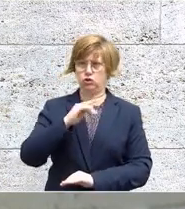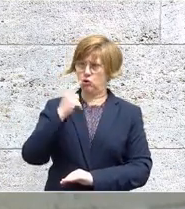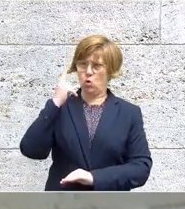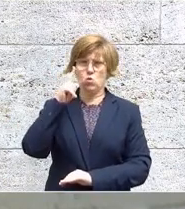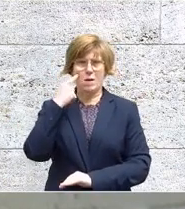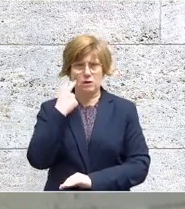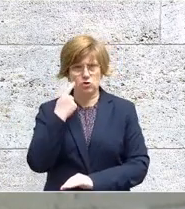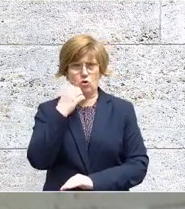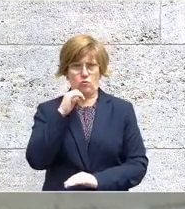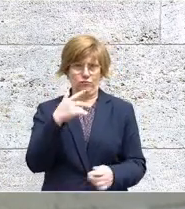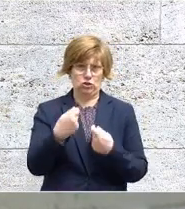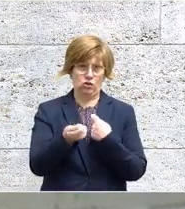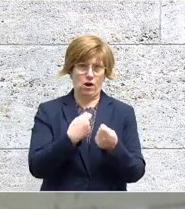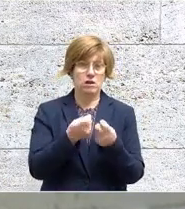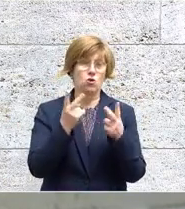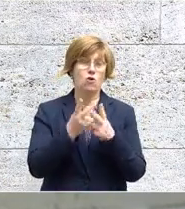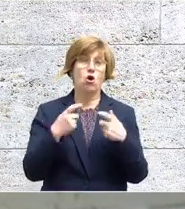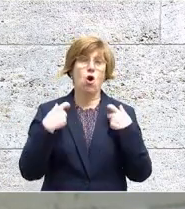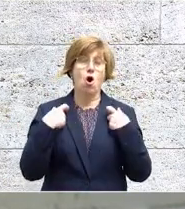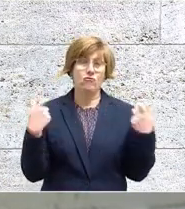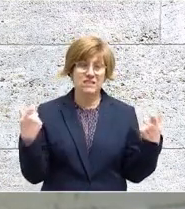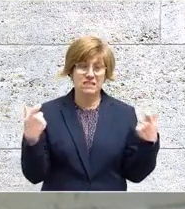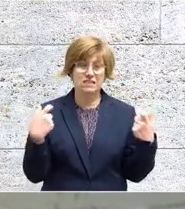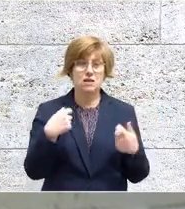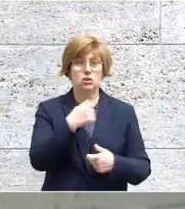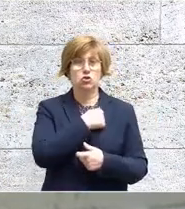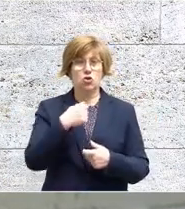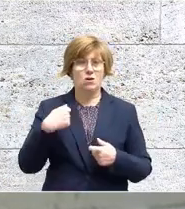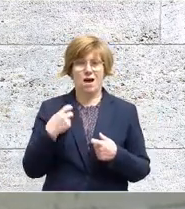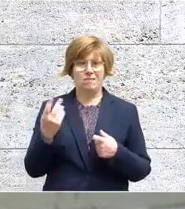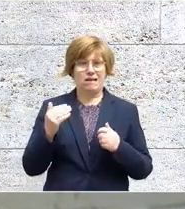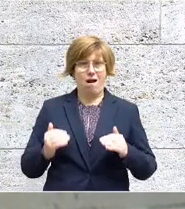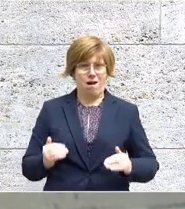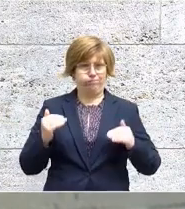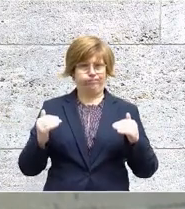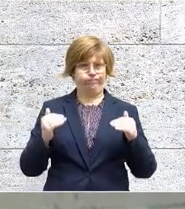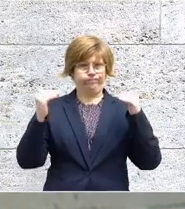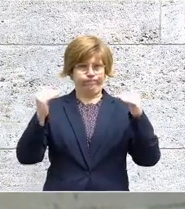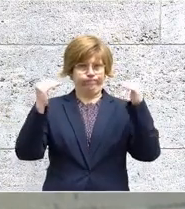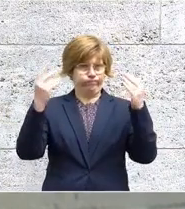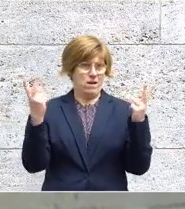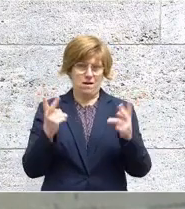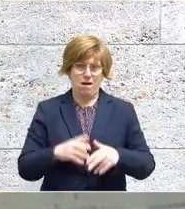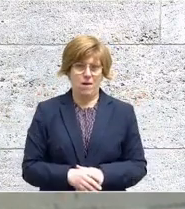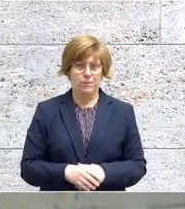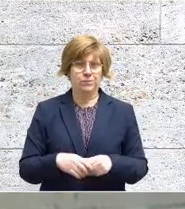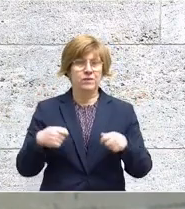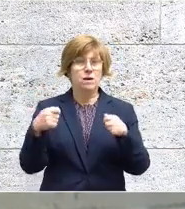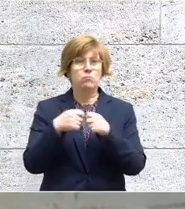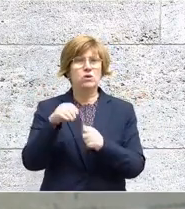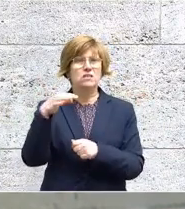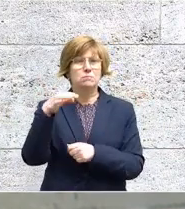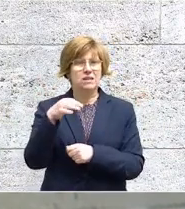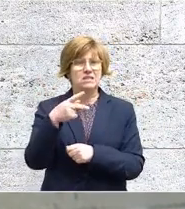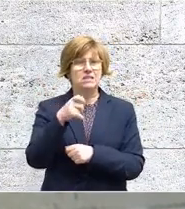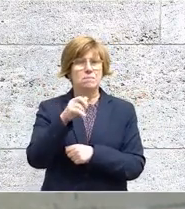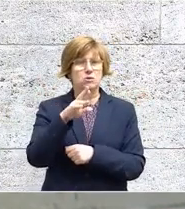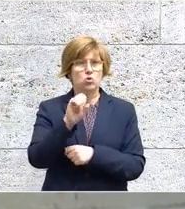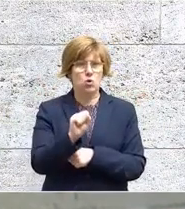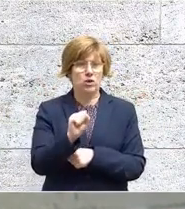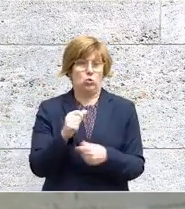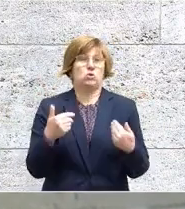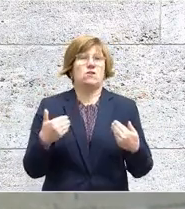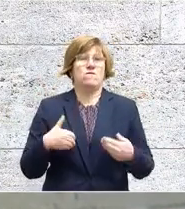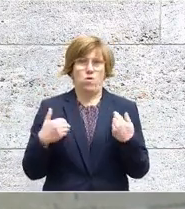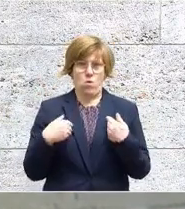handelten. Und es waren Offiziere und Soldaten aller Dienstgrade. Sehr geehrter Herr Bundesminister Pistorius, wir